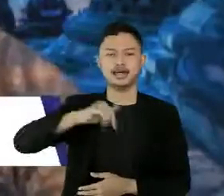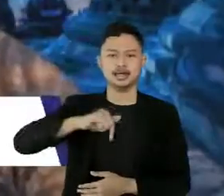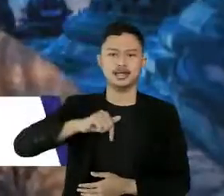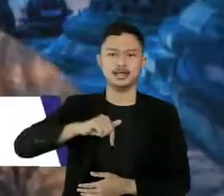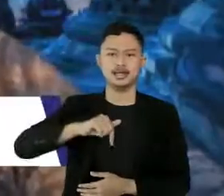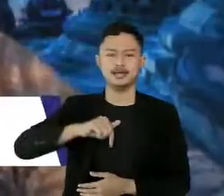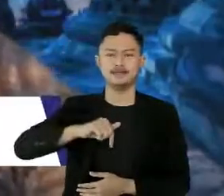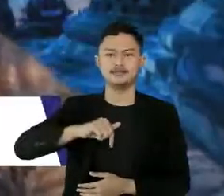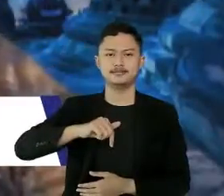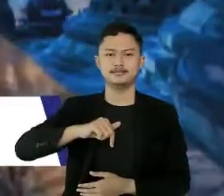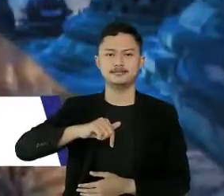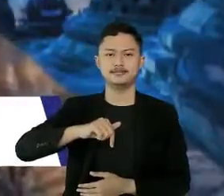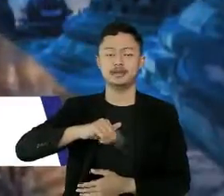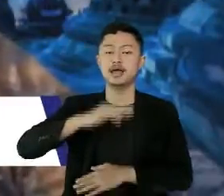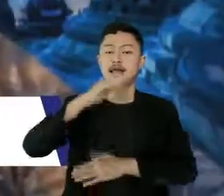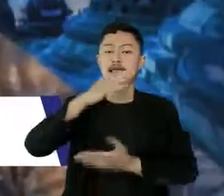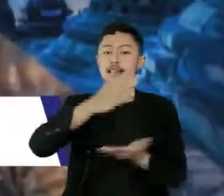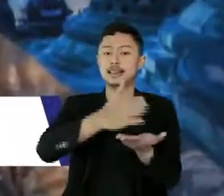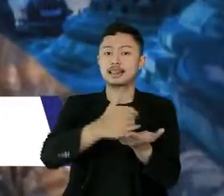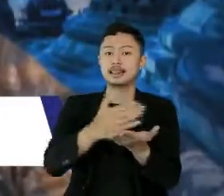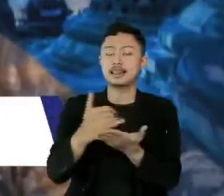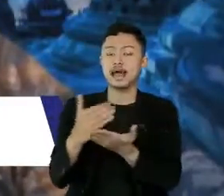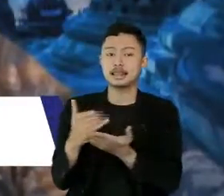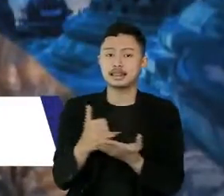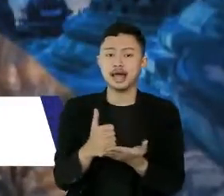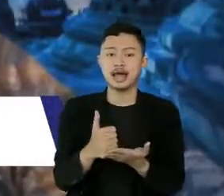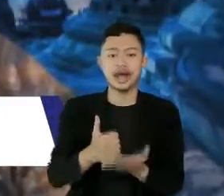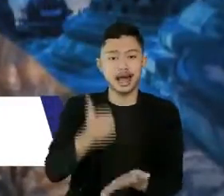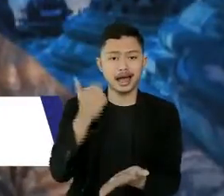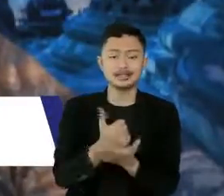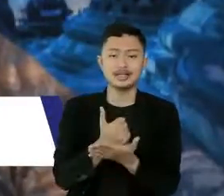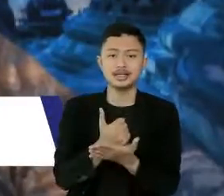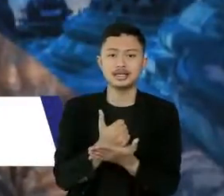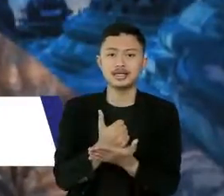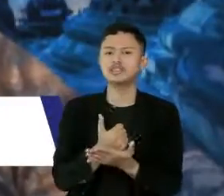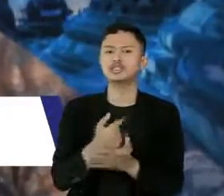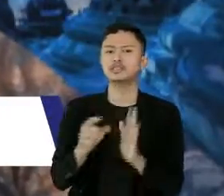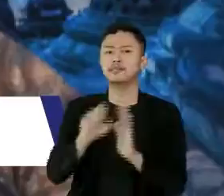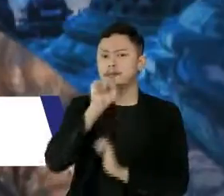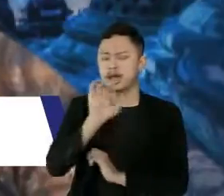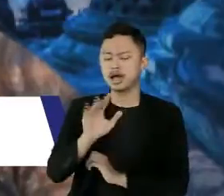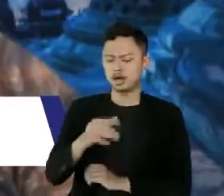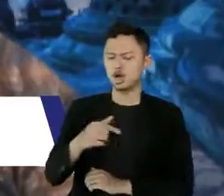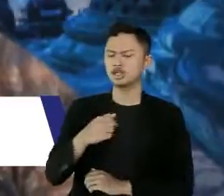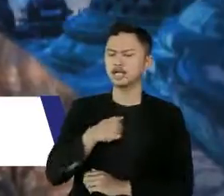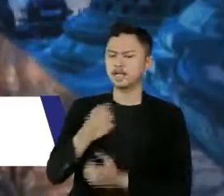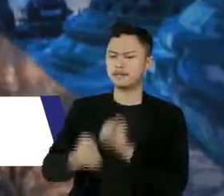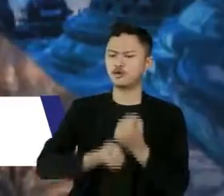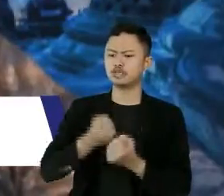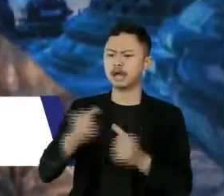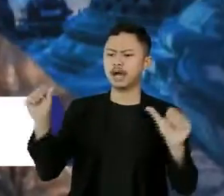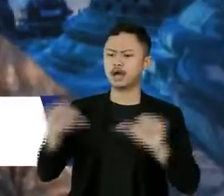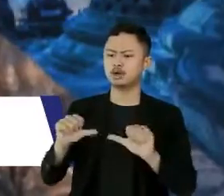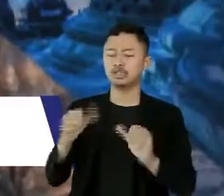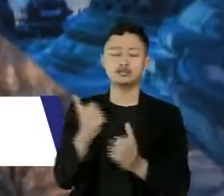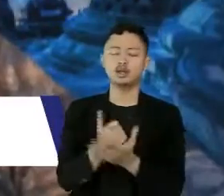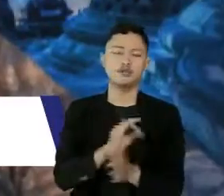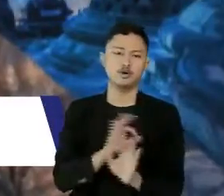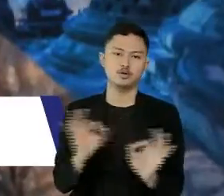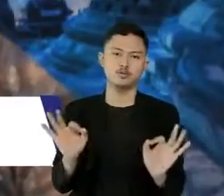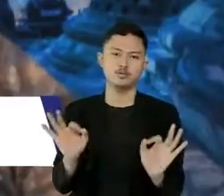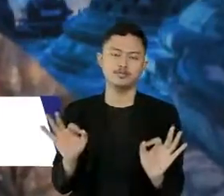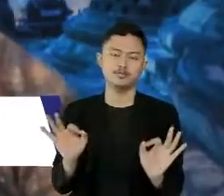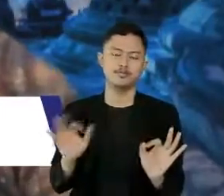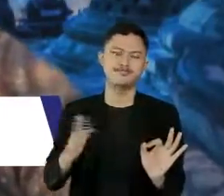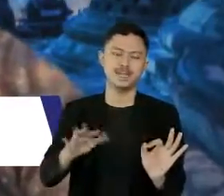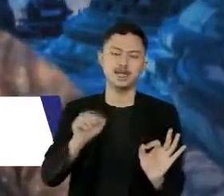resmi belum ada yang mendeklar bahwa saya gulung tikar atau saya itu